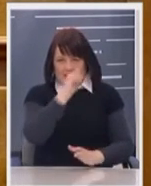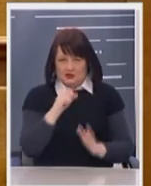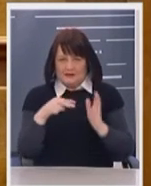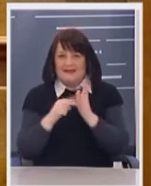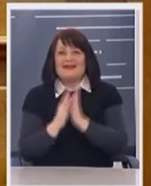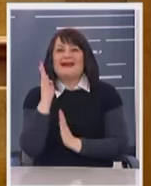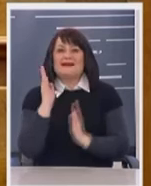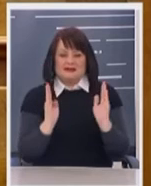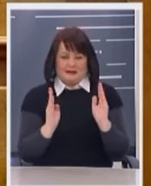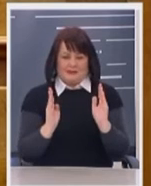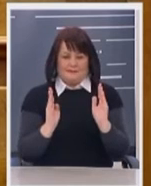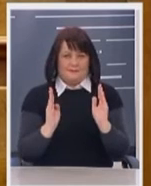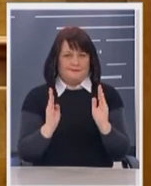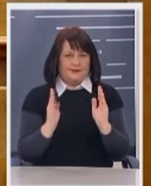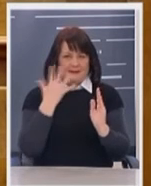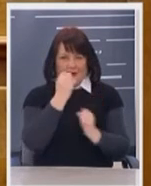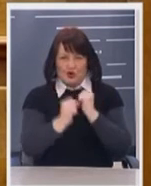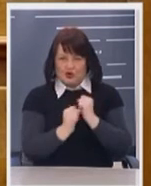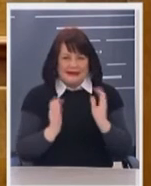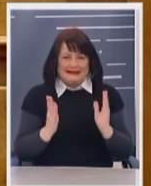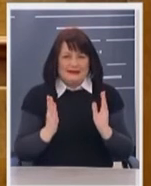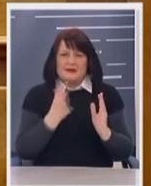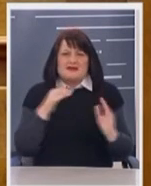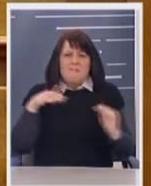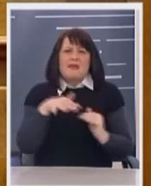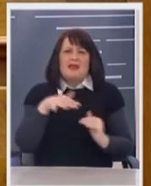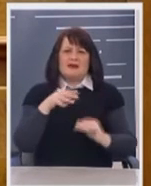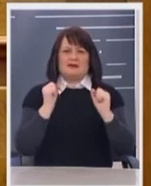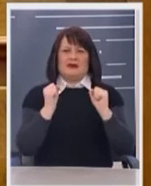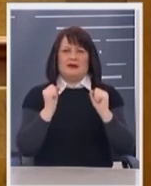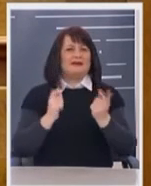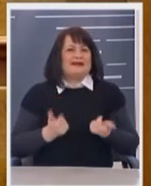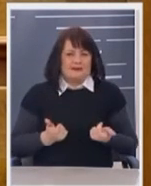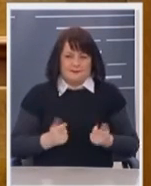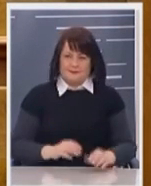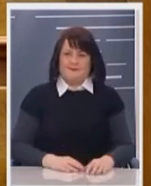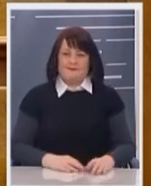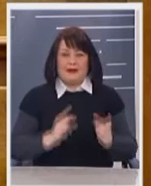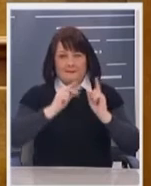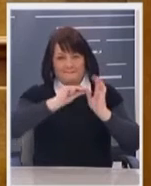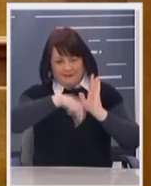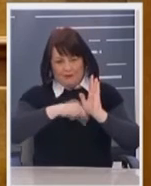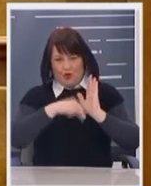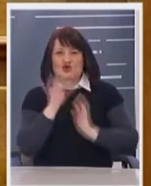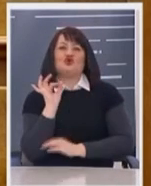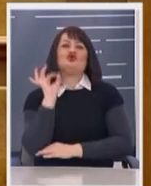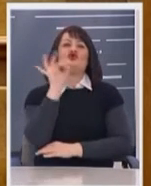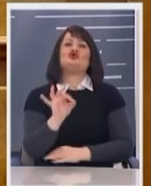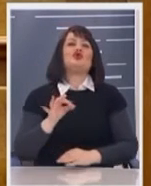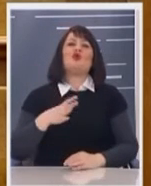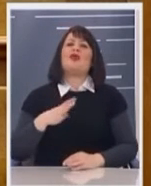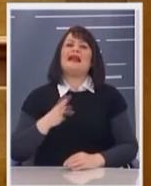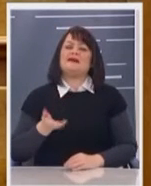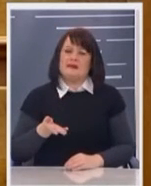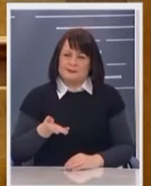2010-2014, όπου ενώ ο μνημονιακός στόχος